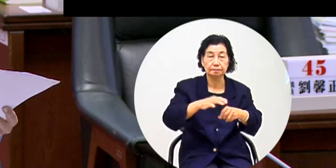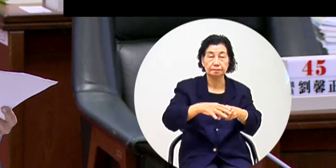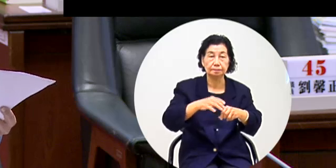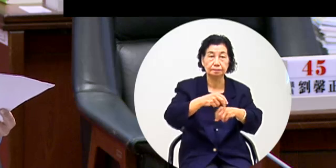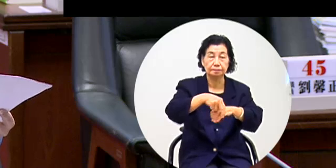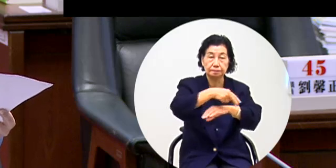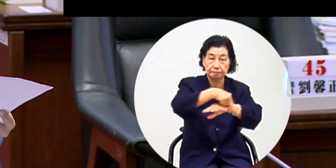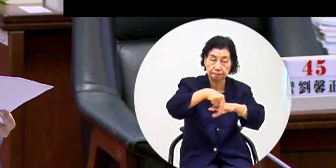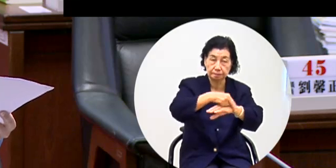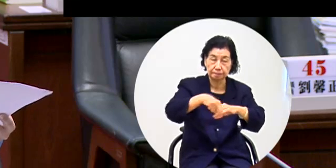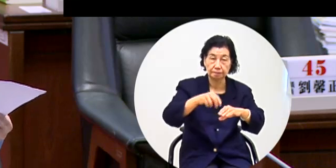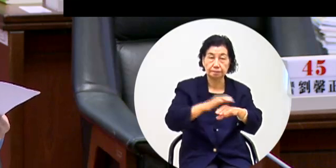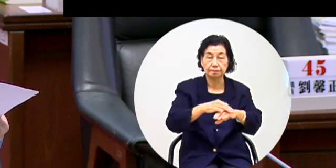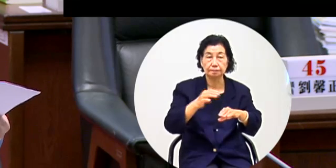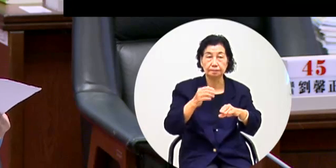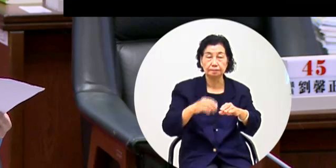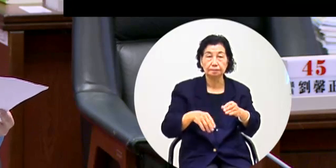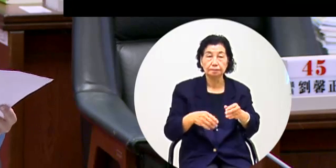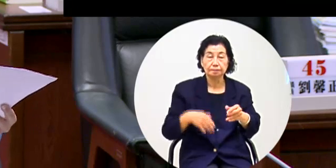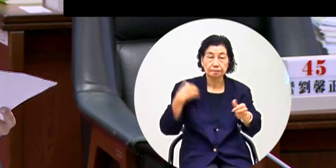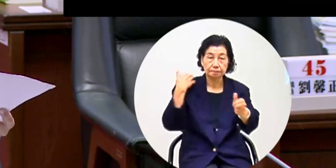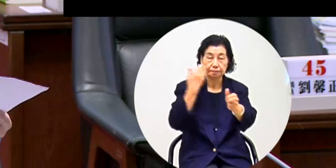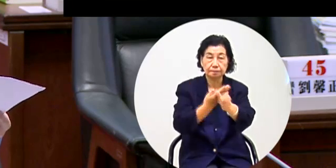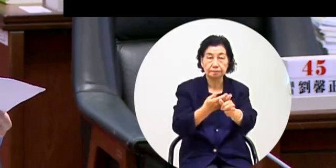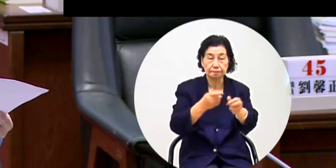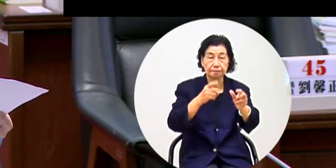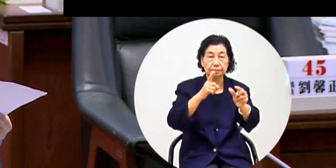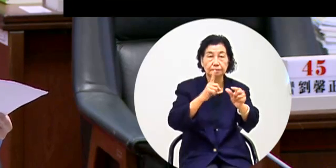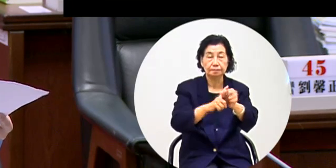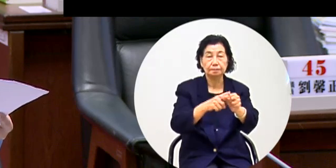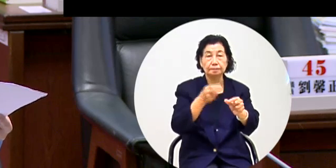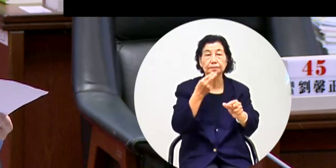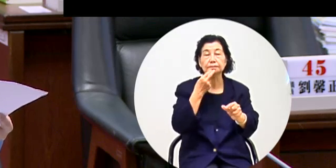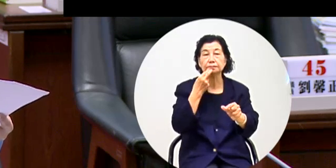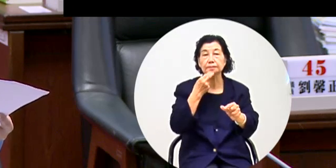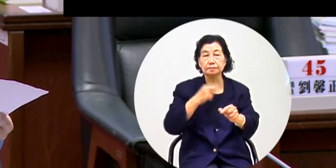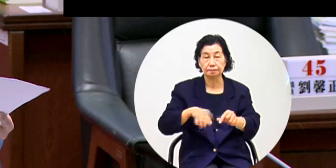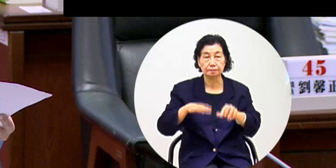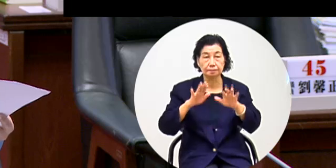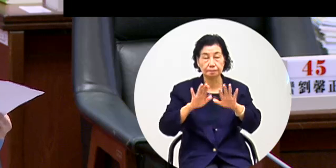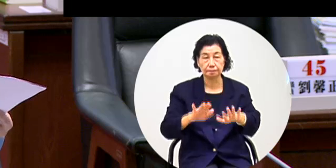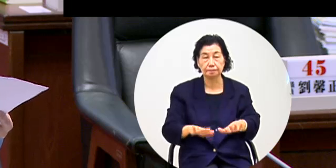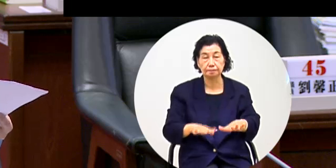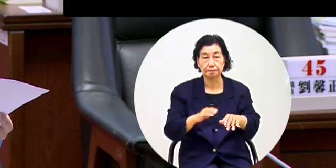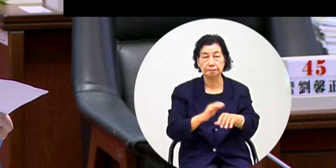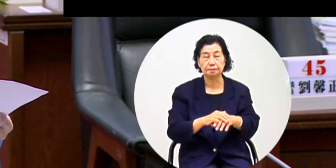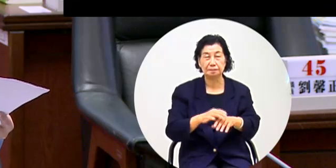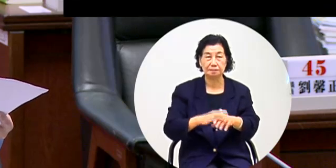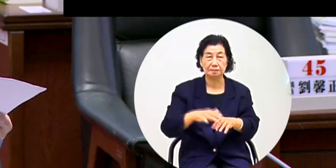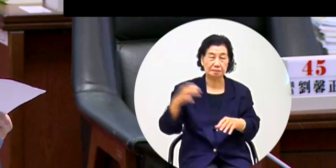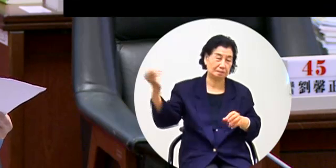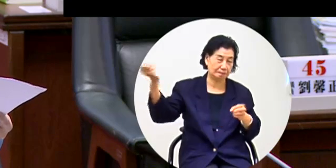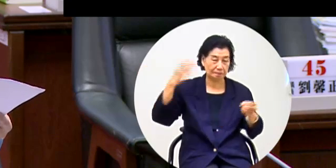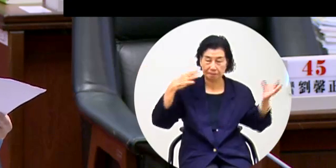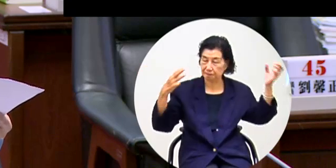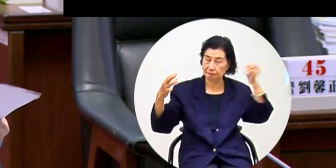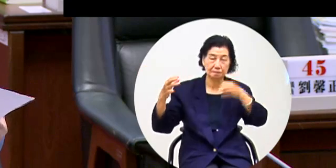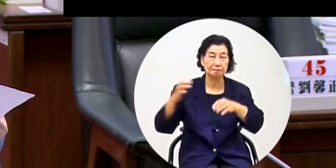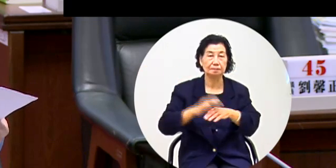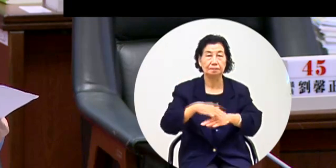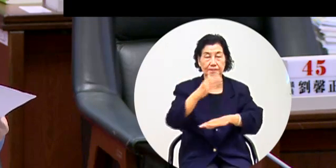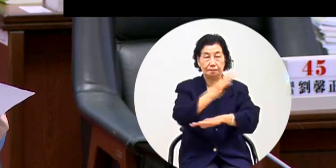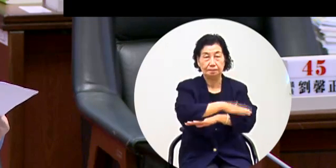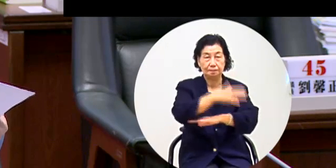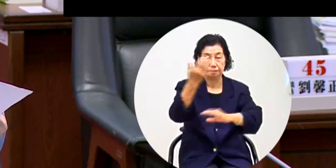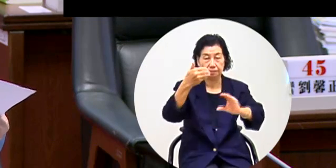要是在这个过程里头有一些风吹草动，民众说真的，以现在的媒体的功力，大概都一更新吼，感觉到就是说人